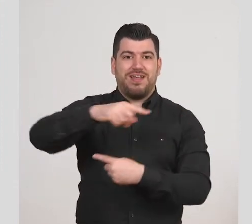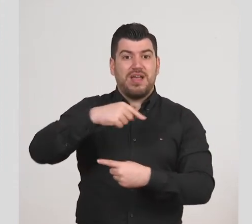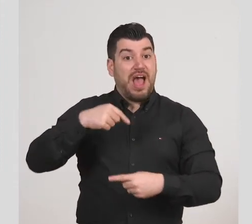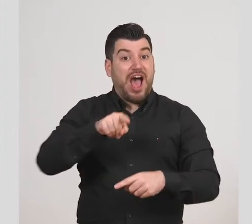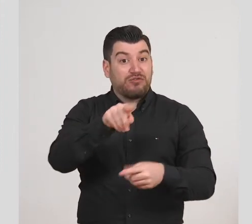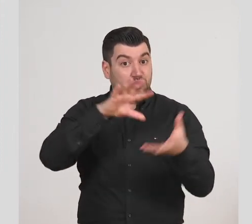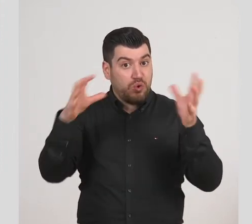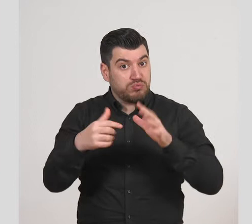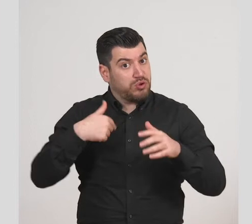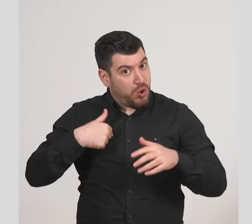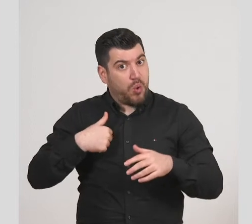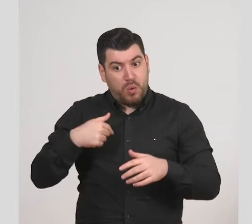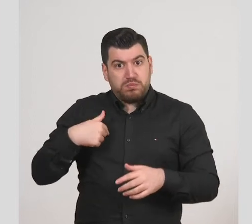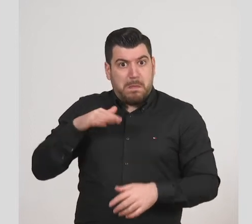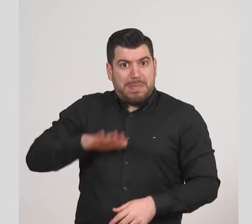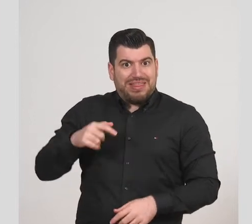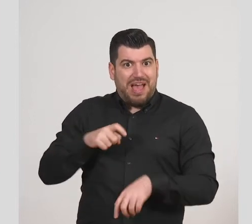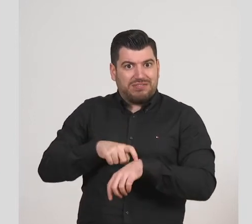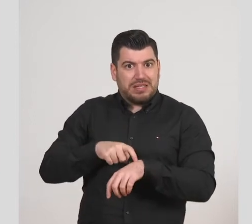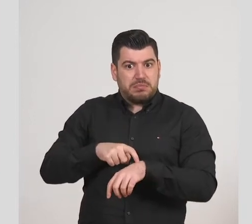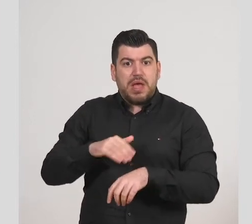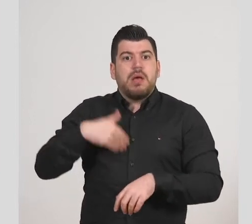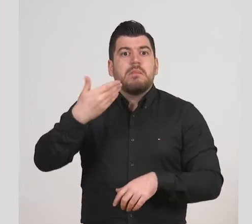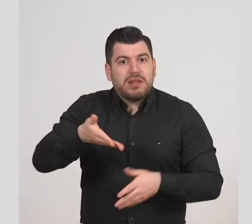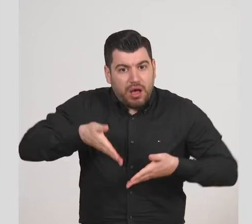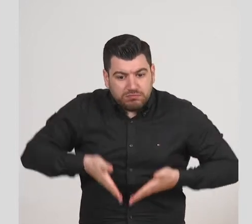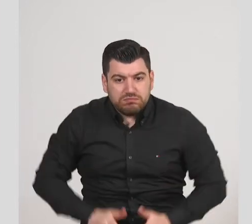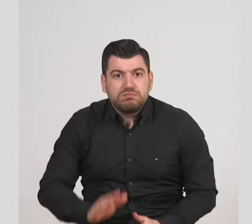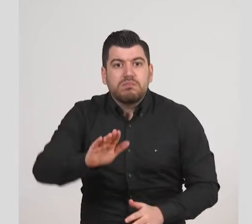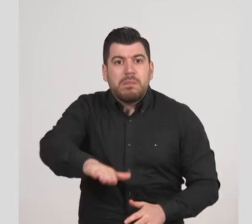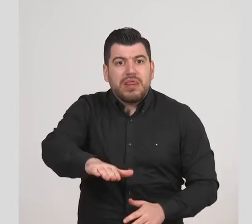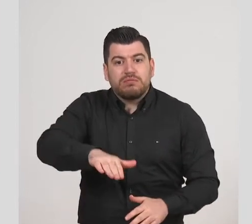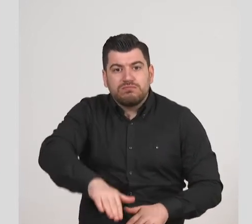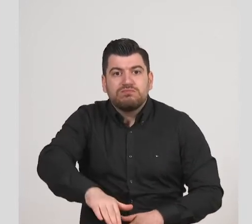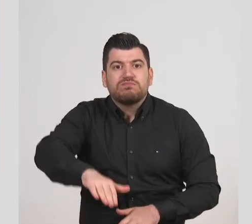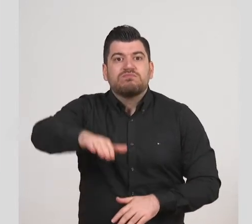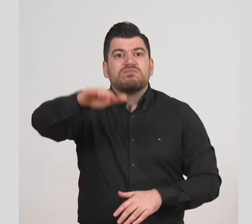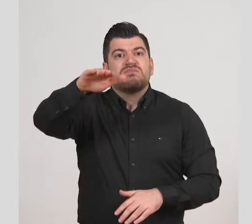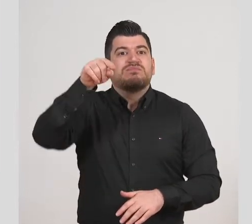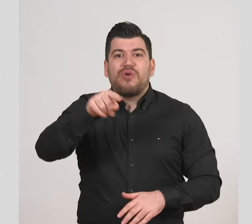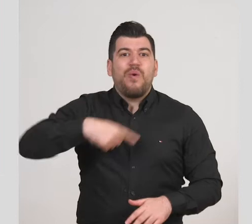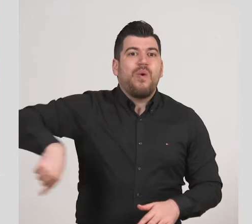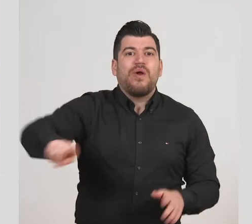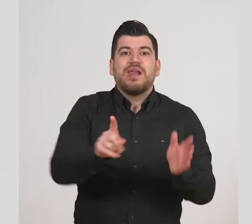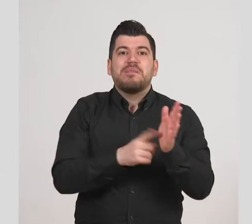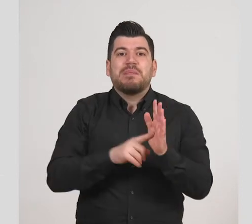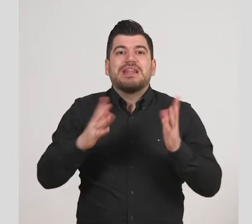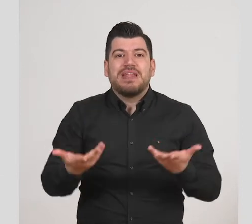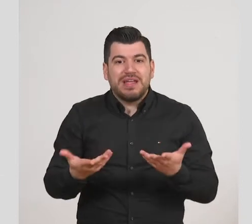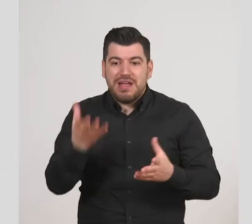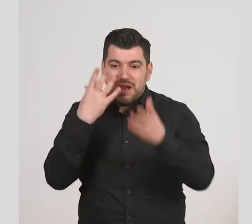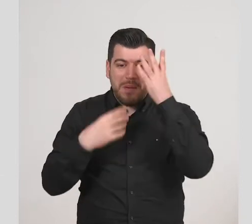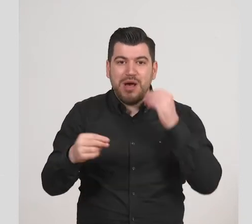αύριο τα δικά μου παιδιά. Εσείς τώρα είστε μικροί, κάποια στιγμή θα μεγαλώσετε και θα έχετε τα δικά σας παιδιά. Άρα θέλετε έναν